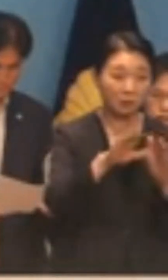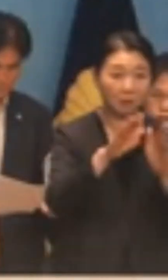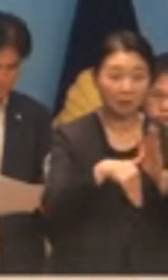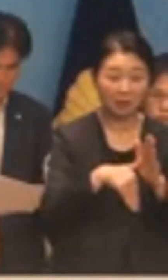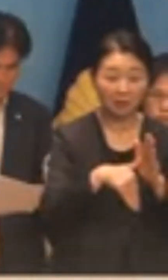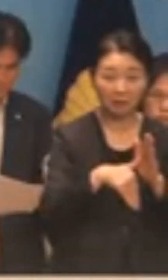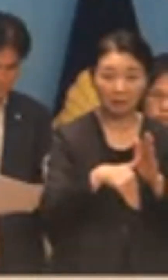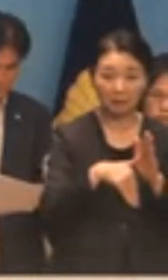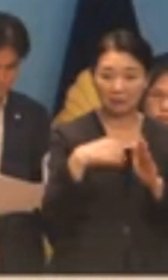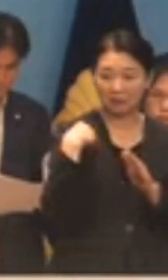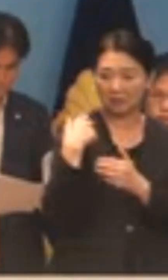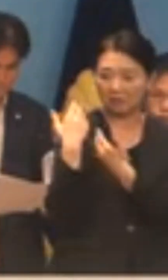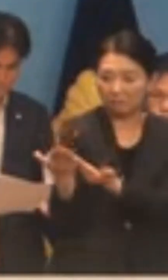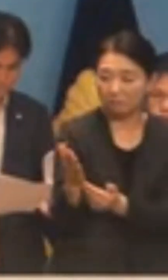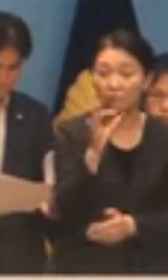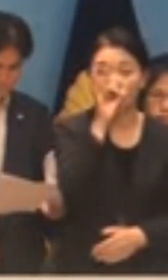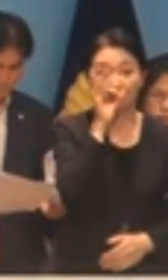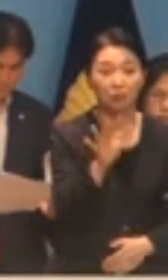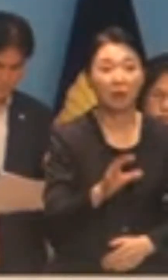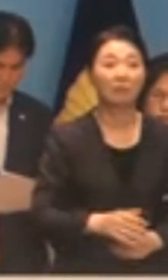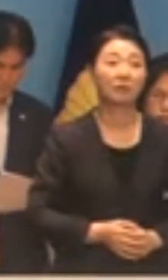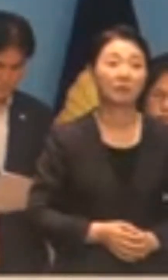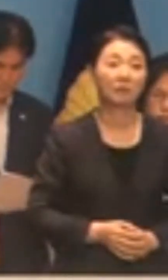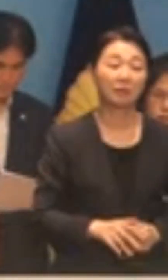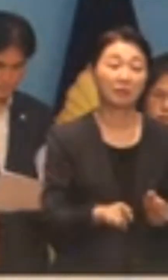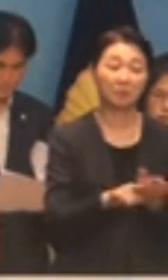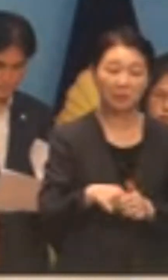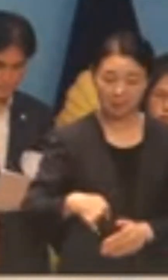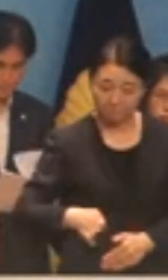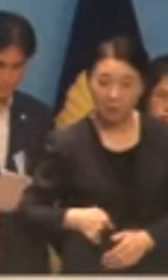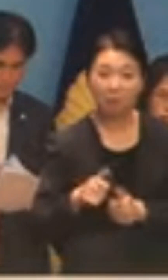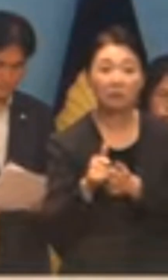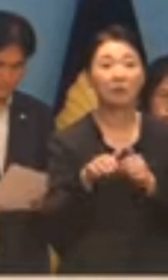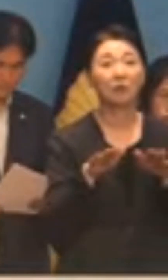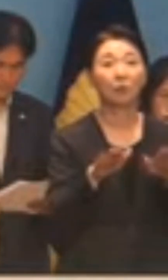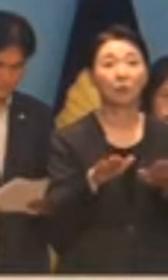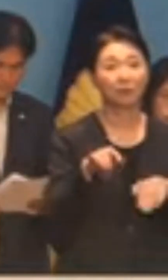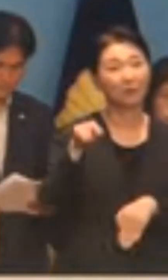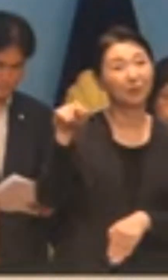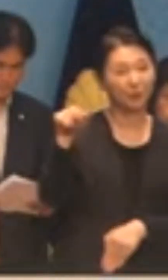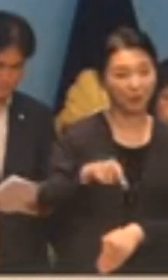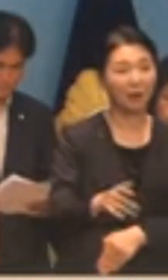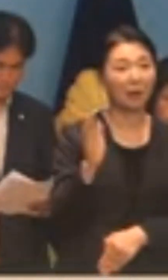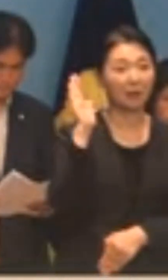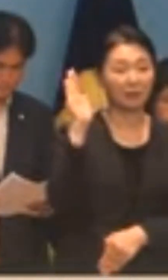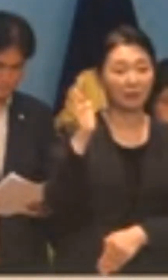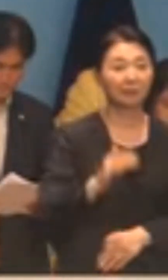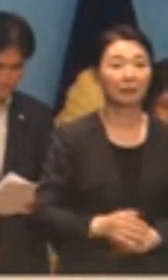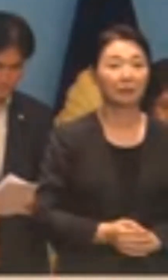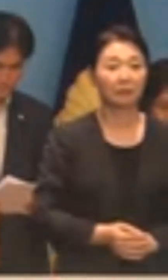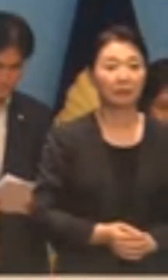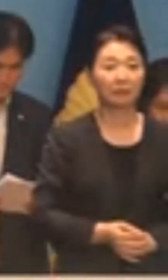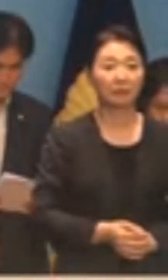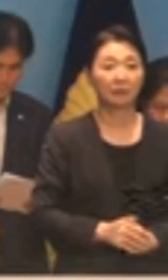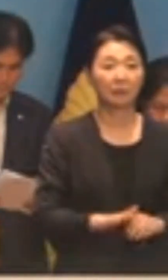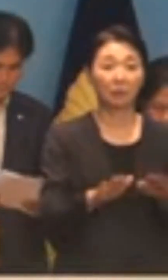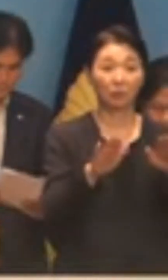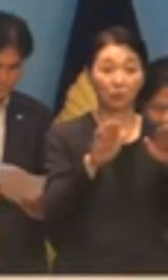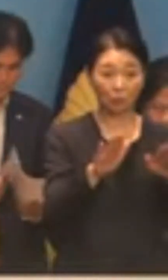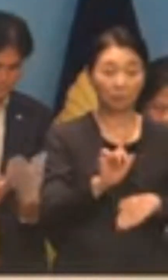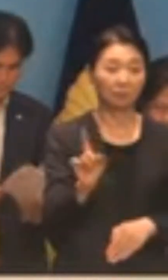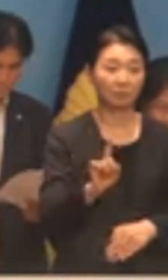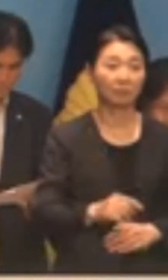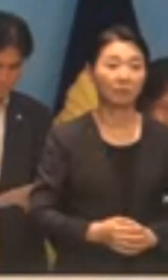책무로 받아들여 신앙과 양심에 따라 오늘 이 자리에 섰습니다. 오늘 이